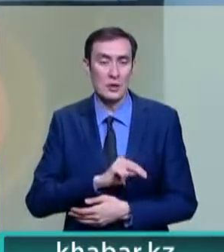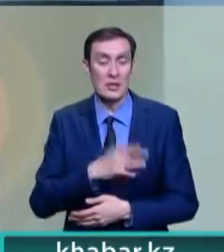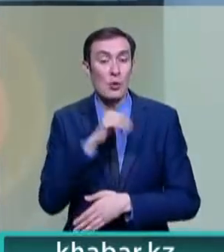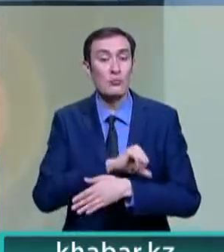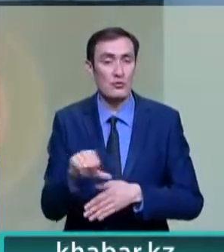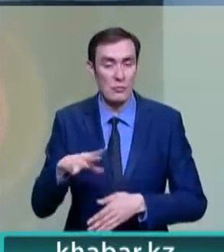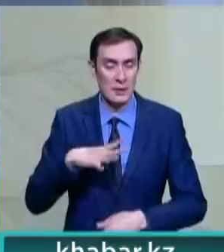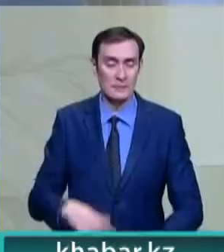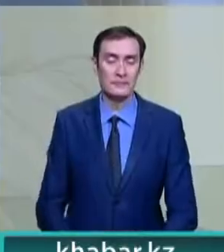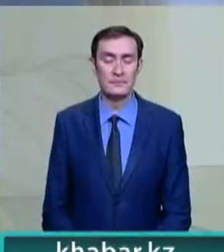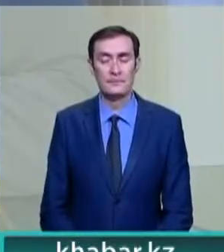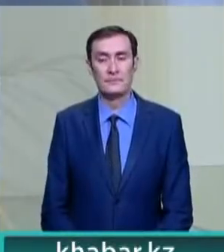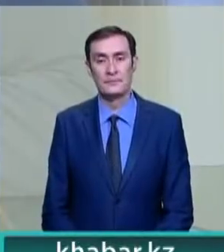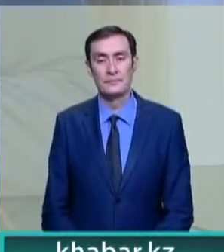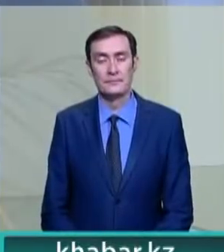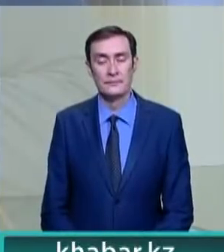рубежом.